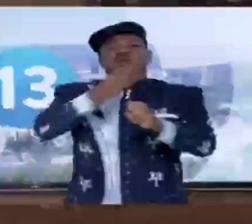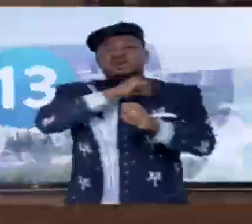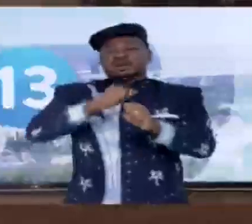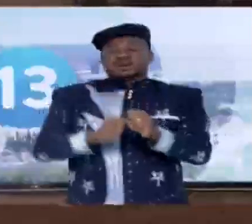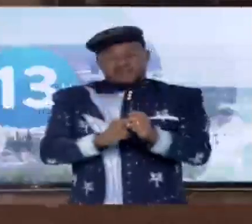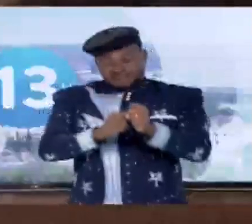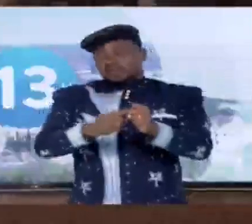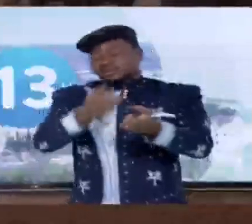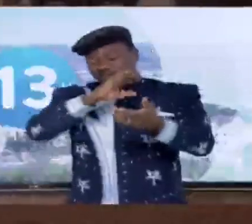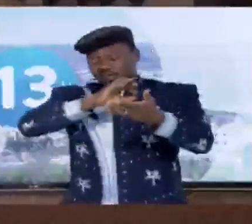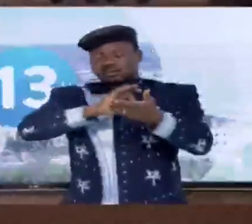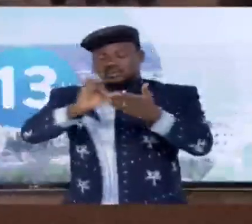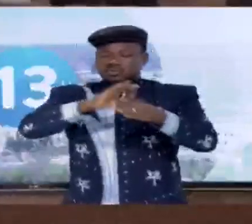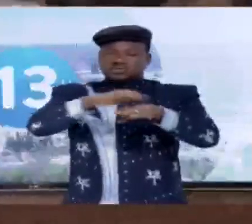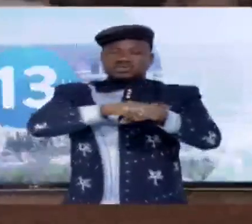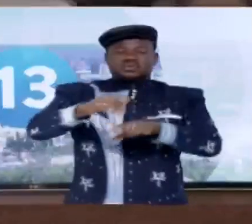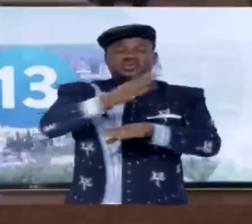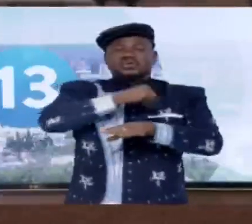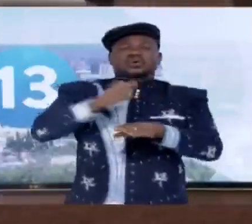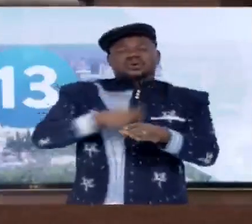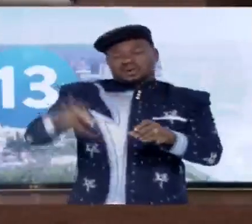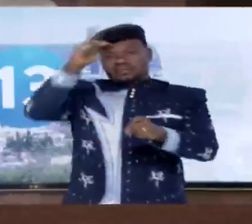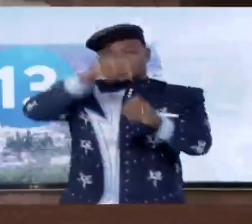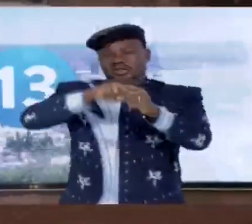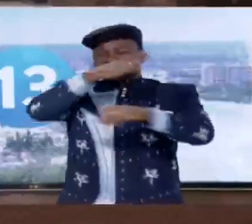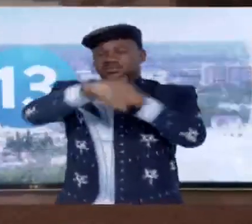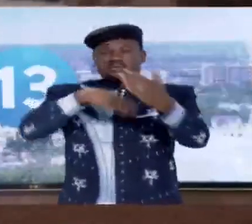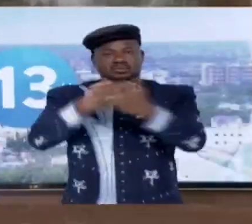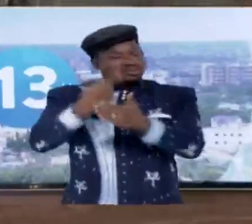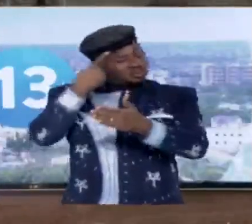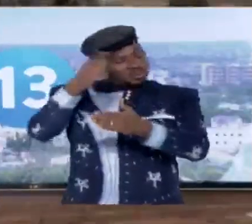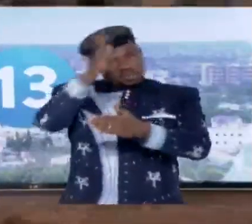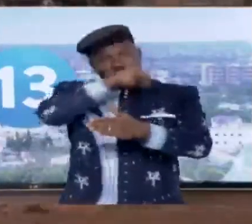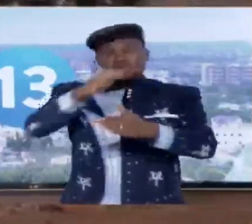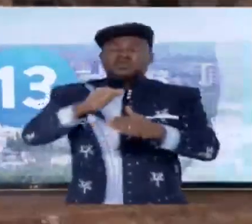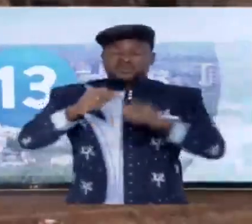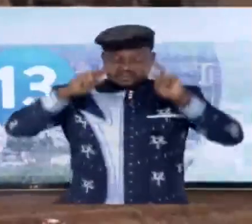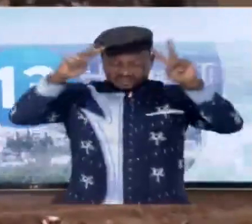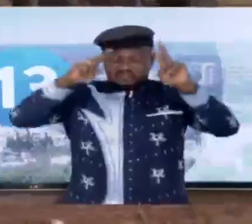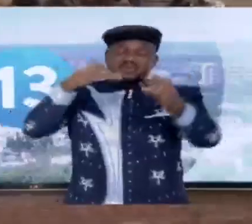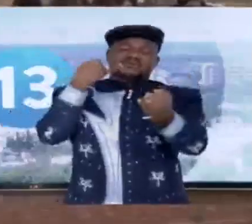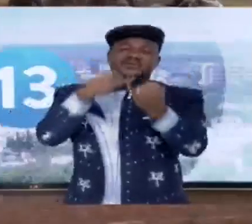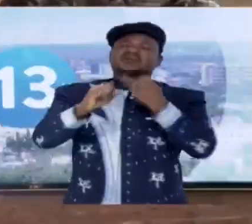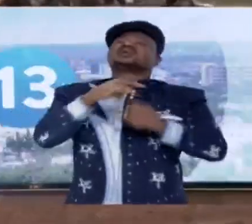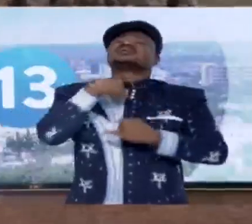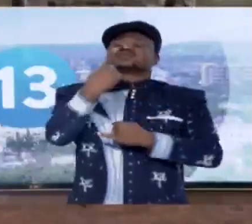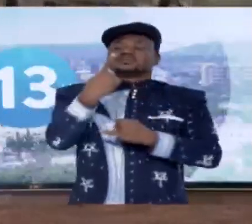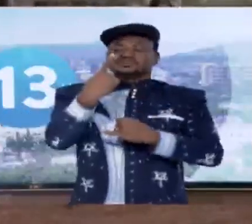pour une éventuelle victoire finale sur les forces du mal, a-t-il insisté.